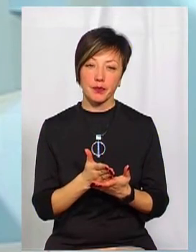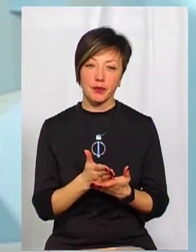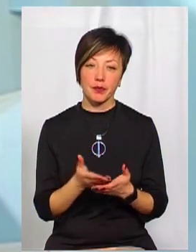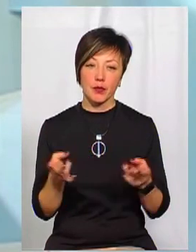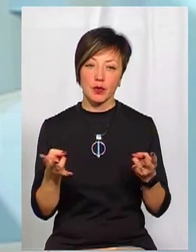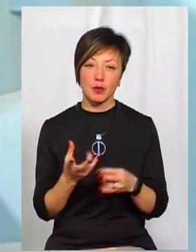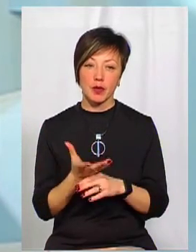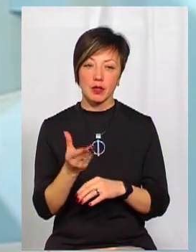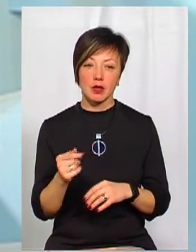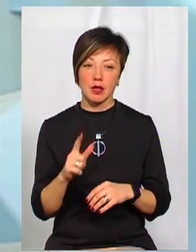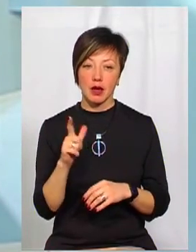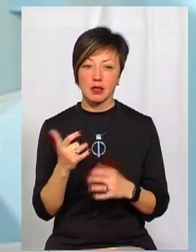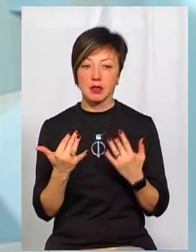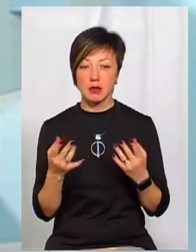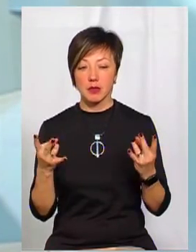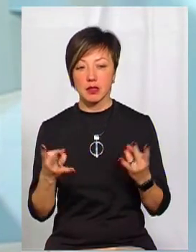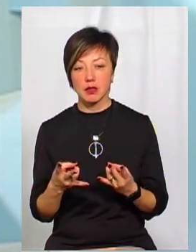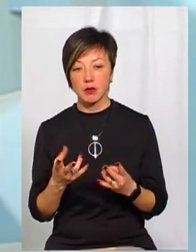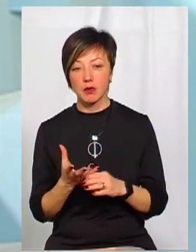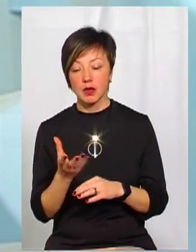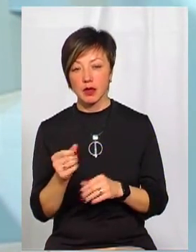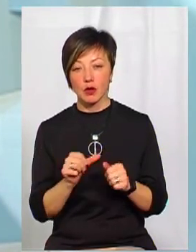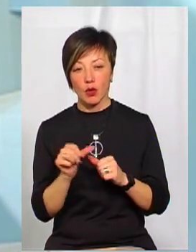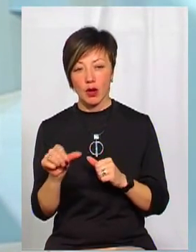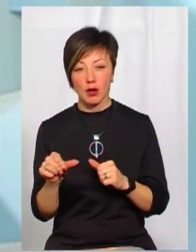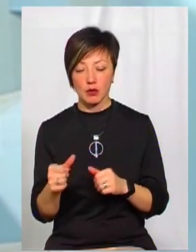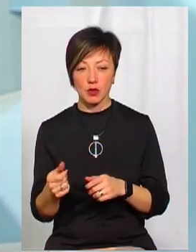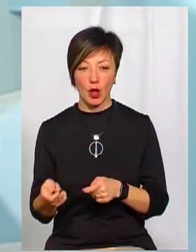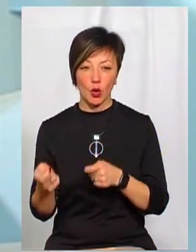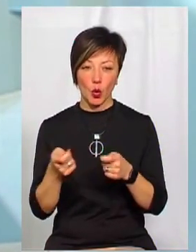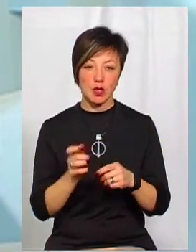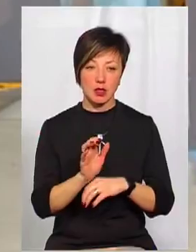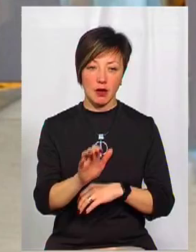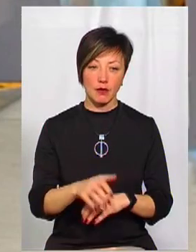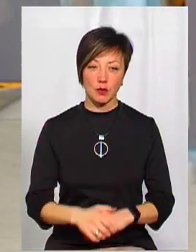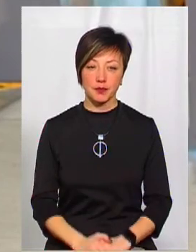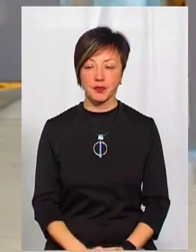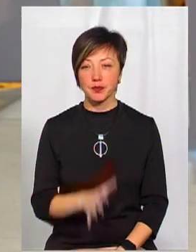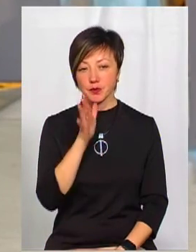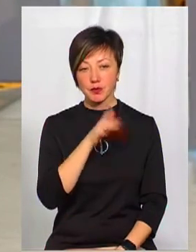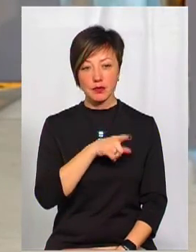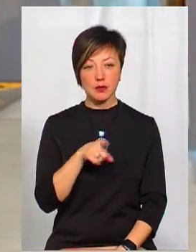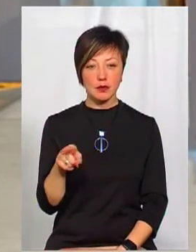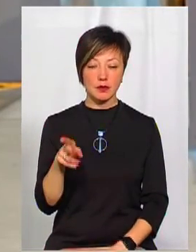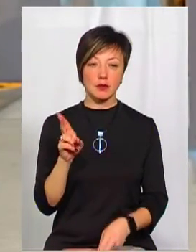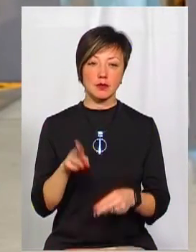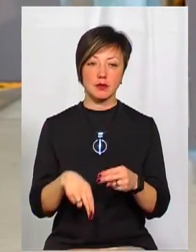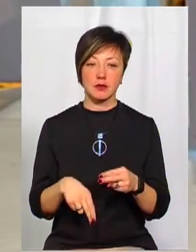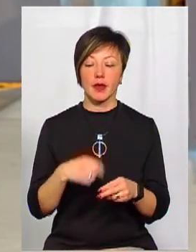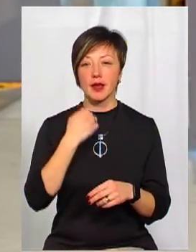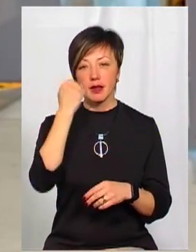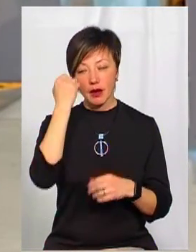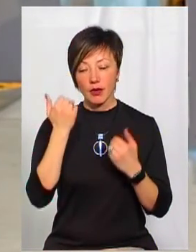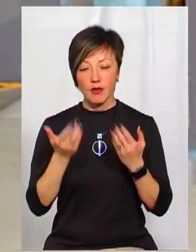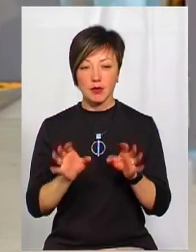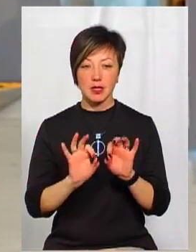скільки вам потрібно платити за газ і скільки вам потрібно платити окремо за його доставку. Час для нашого спілкування вже добіг кінця.